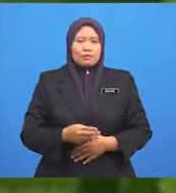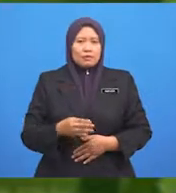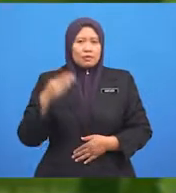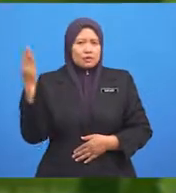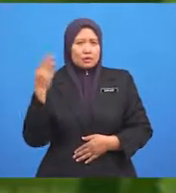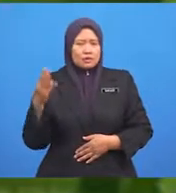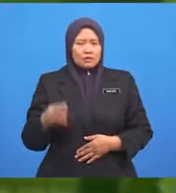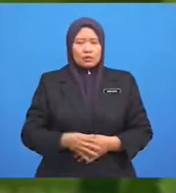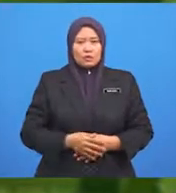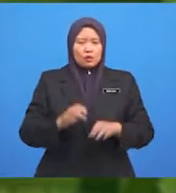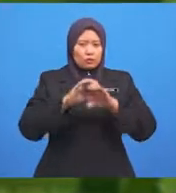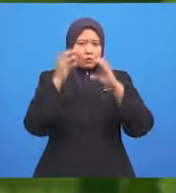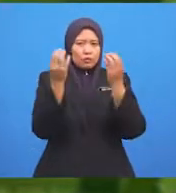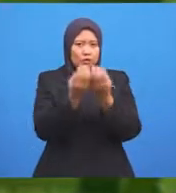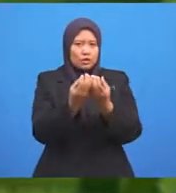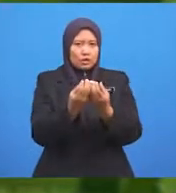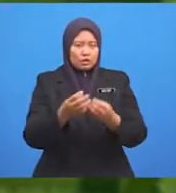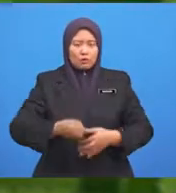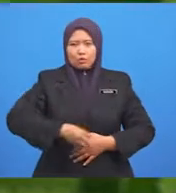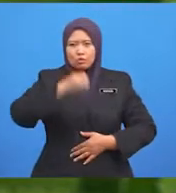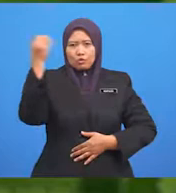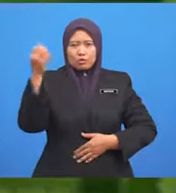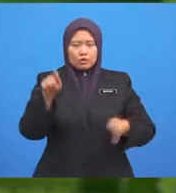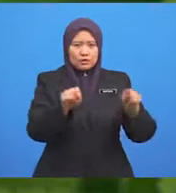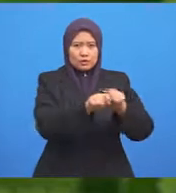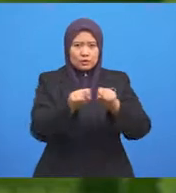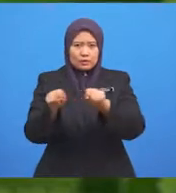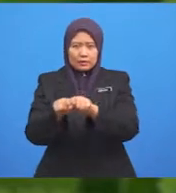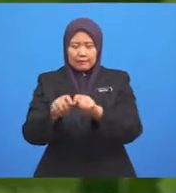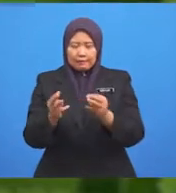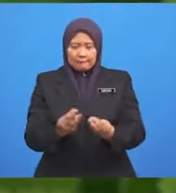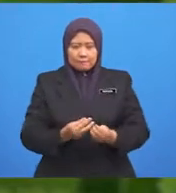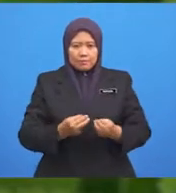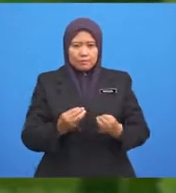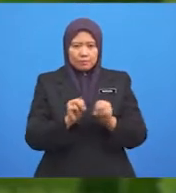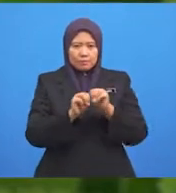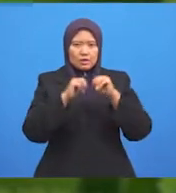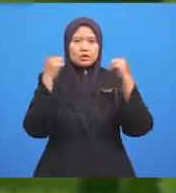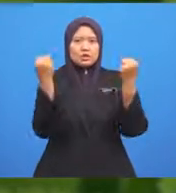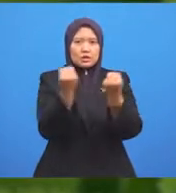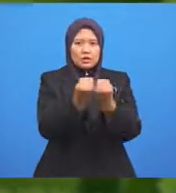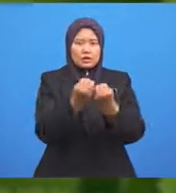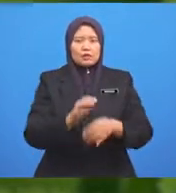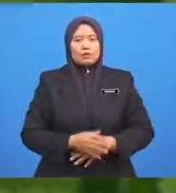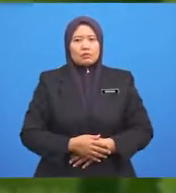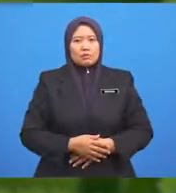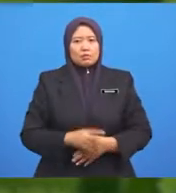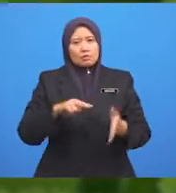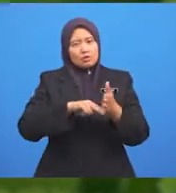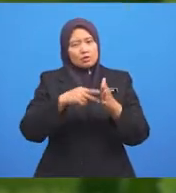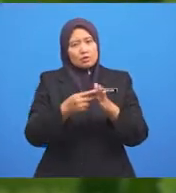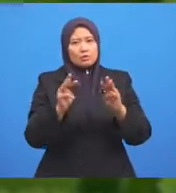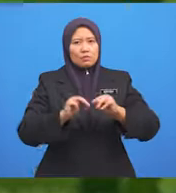Oleh itu, masyarakat dinasihatkan agar bermuafakat dan saling menghormati